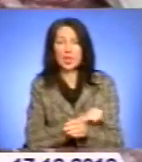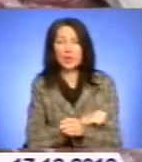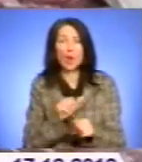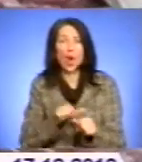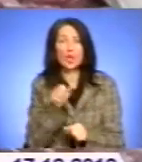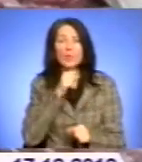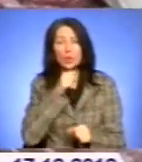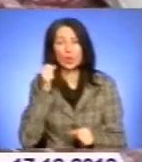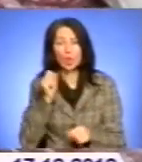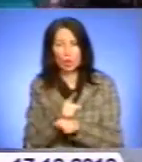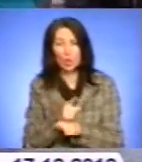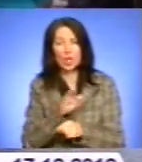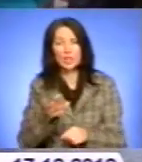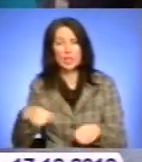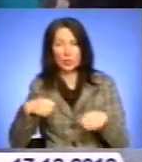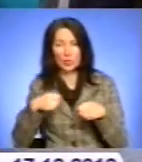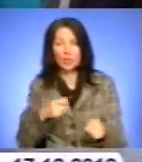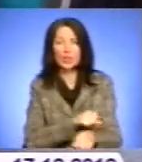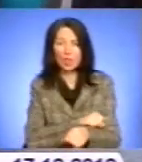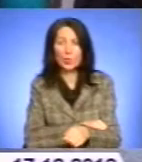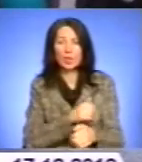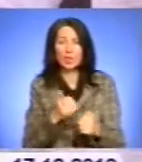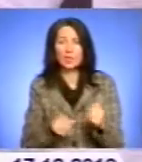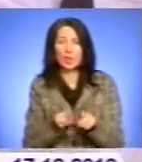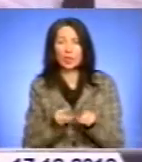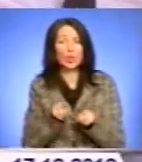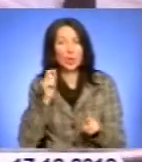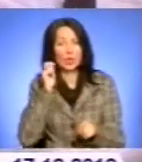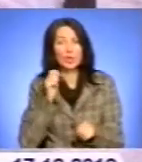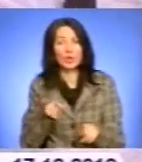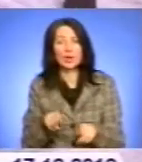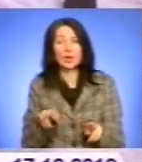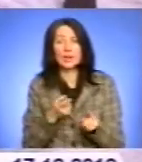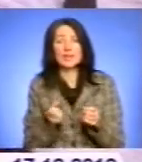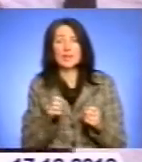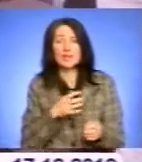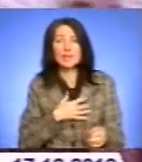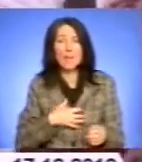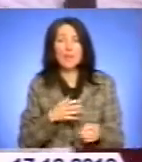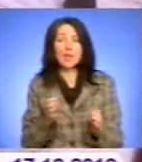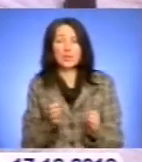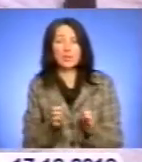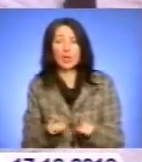серед однолітків. Не менш важлива і безпека дітей на автошляхах та дорогах.